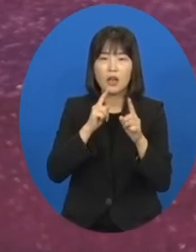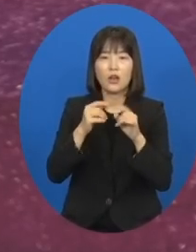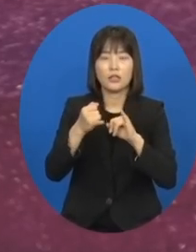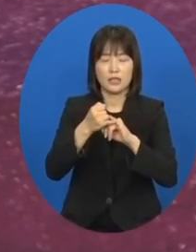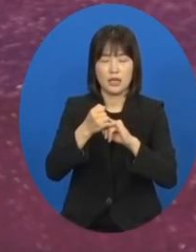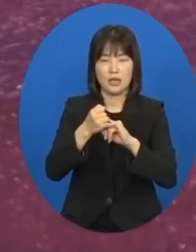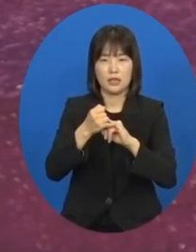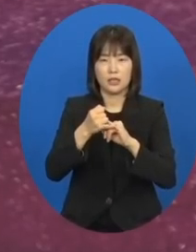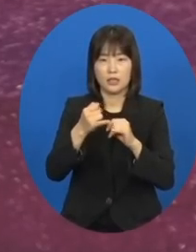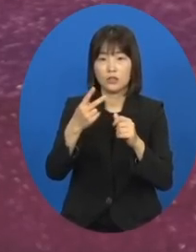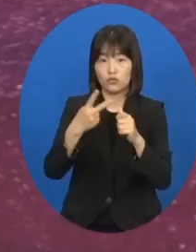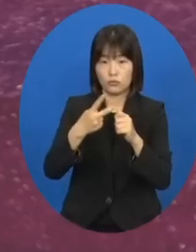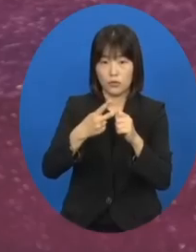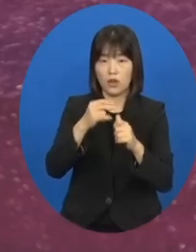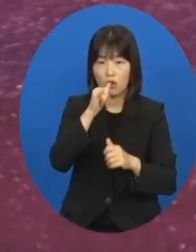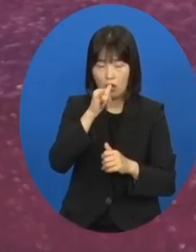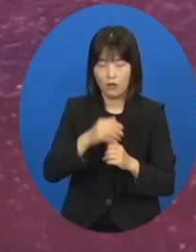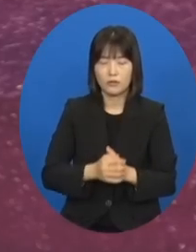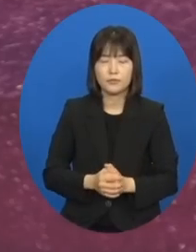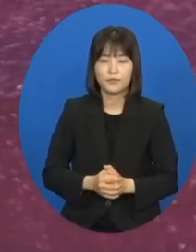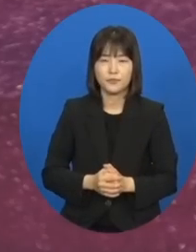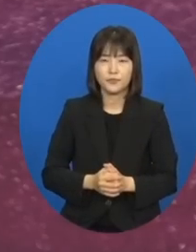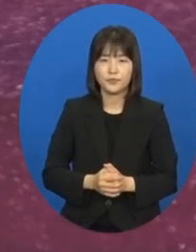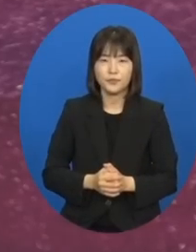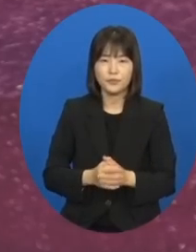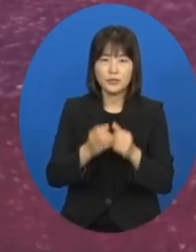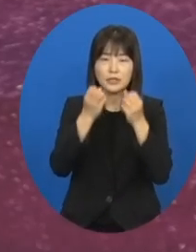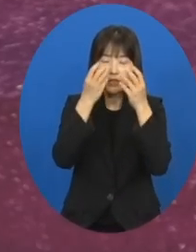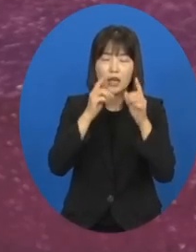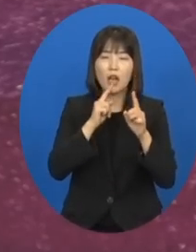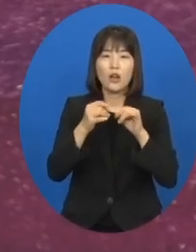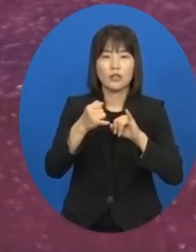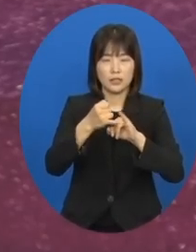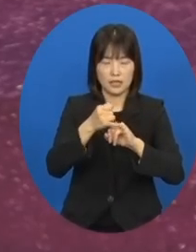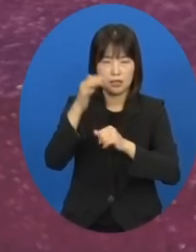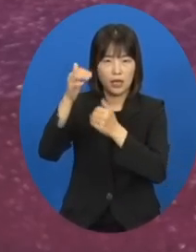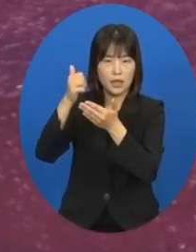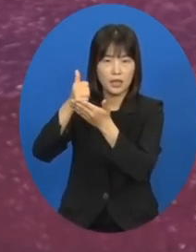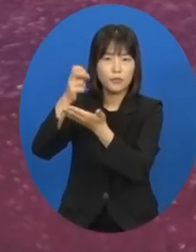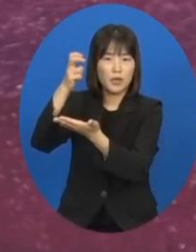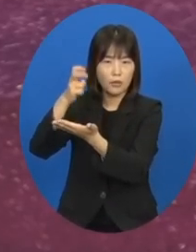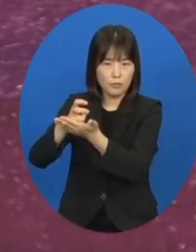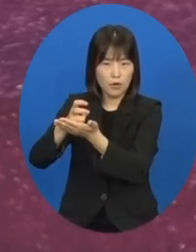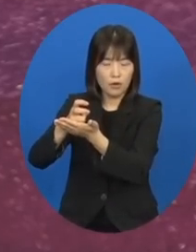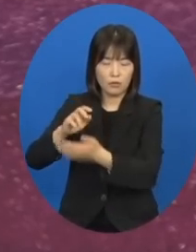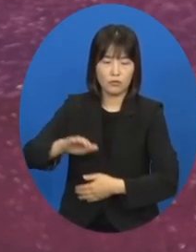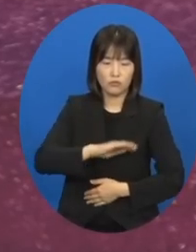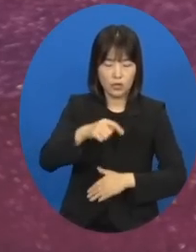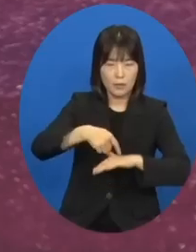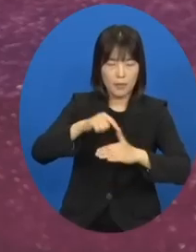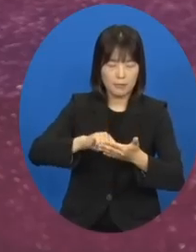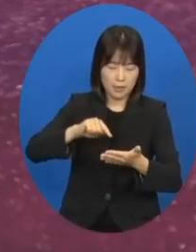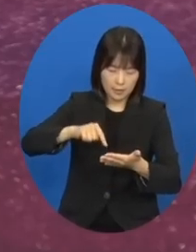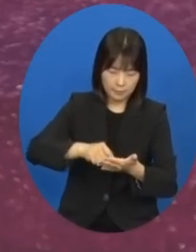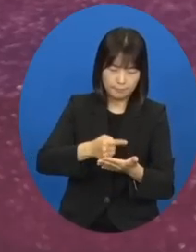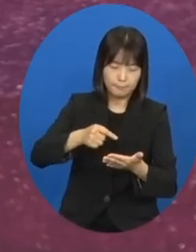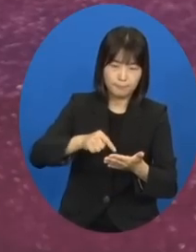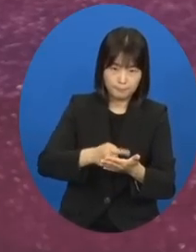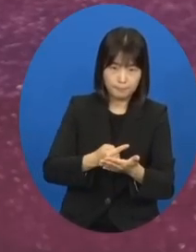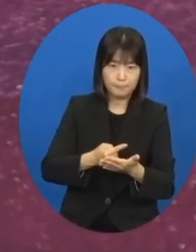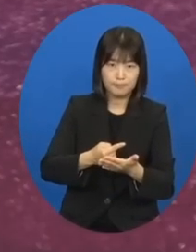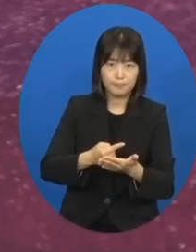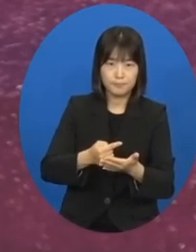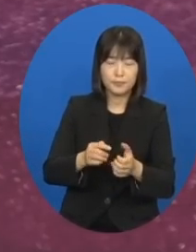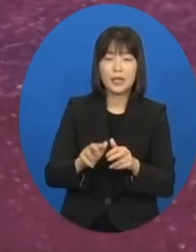번째가 있습니다 왜냐하면 새 언약은 하나님의 법이 우리의 마음에 새겨져서 이제는